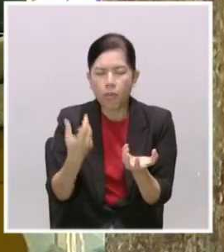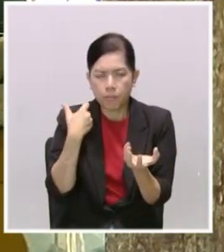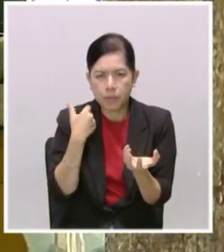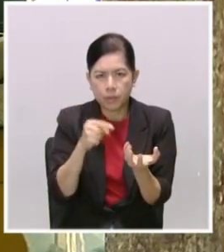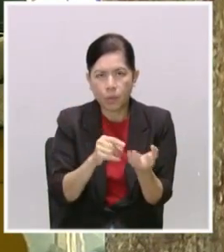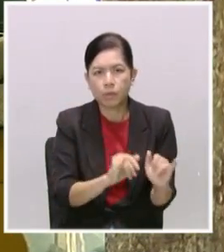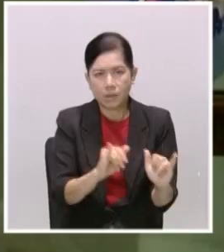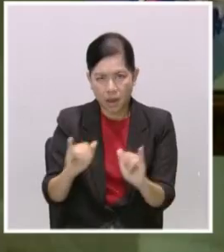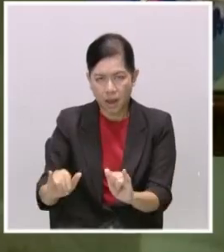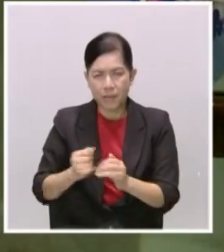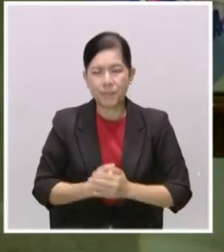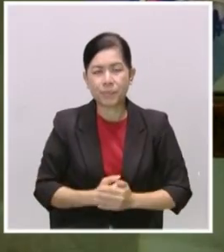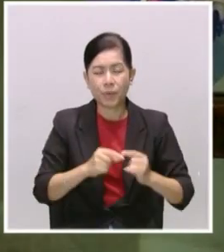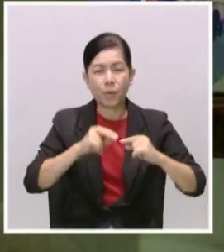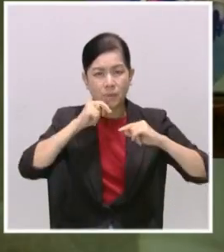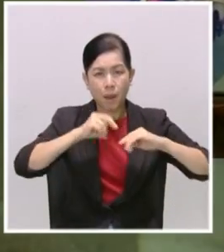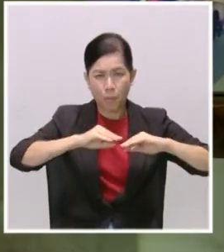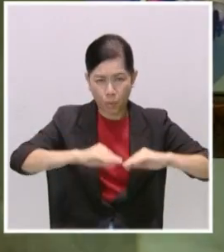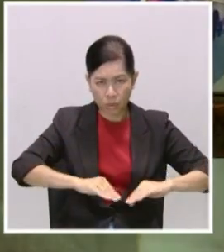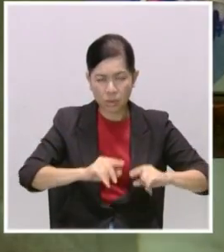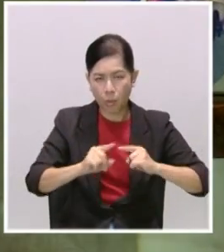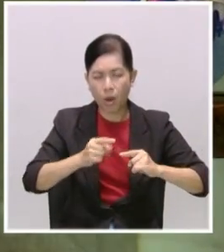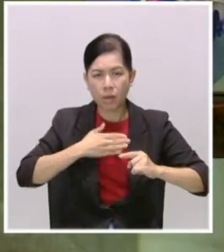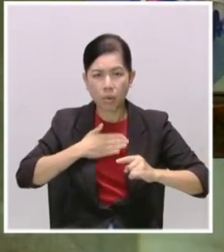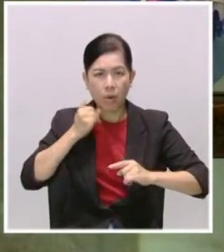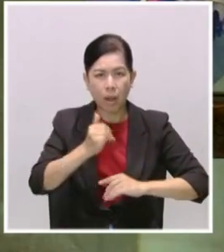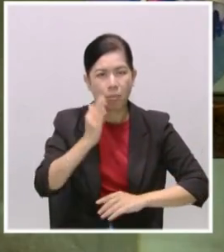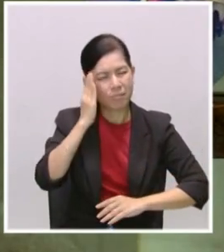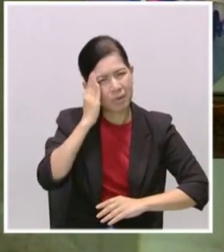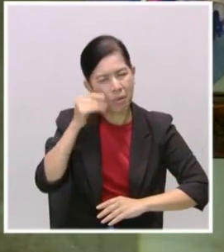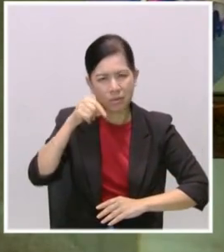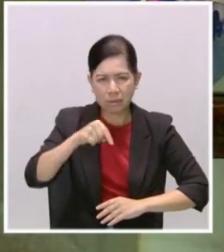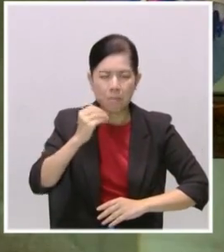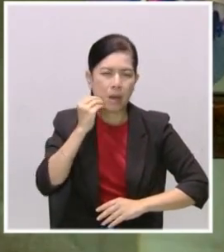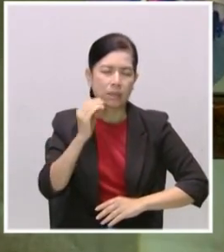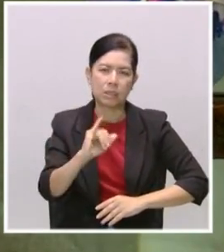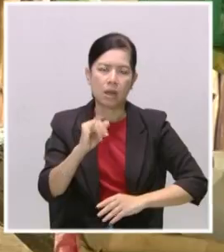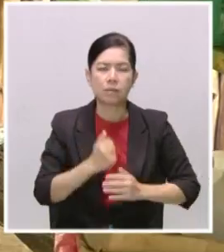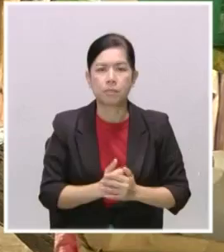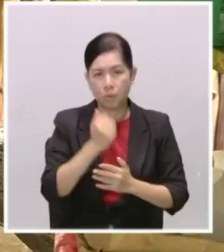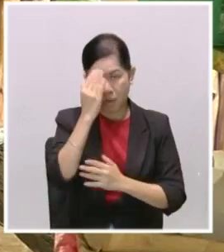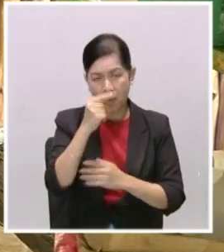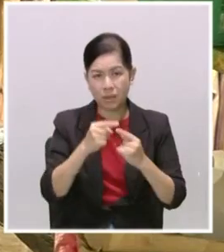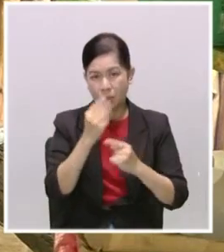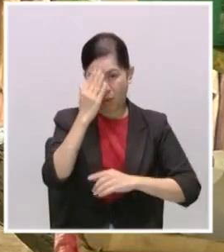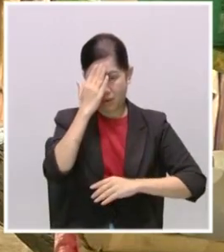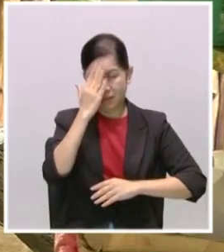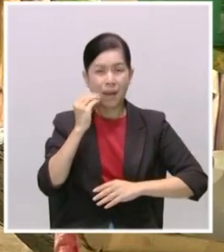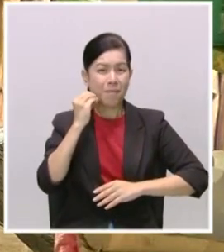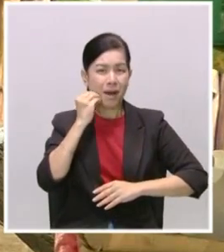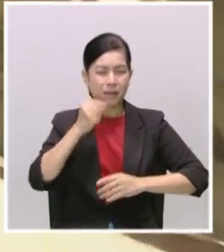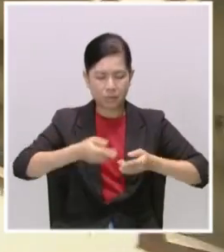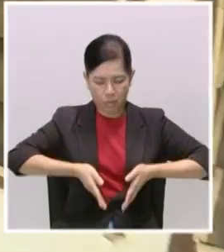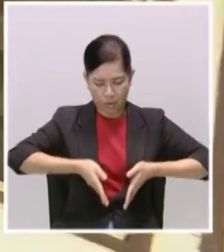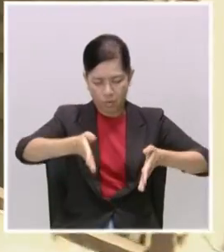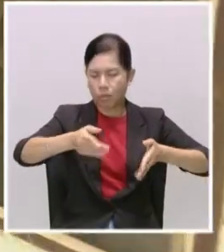แต่ก็ยังไม่สามารถเข้าไปพักหรือว่าอยู่อาศัยภายในบ้านได้เพราะภายในถนนทางเข้ายังคงมีระดับน้ำสูงราว1เมตร